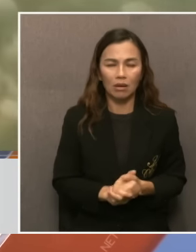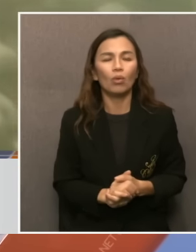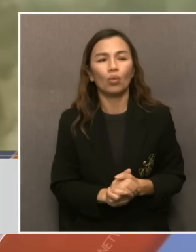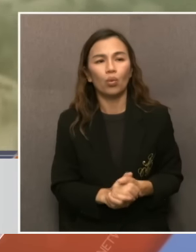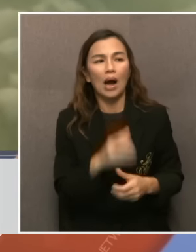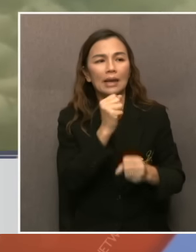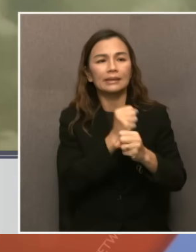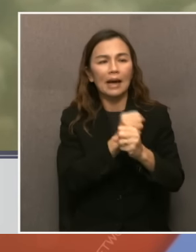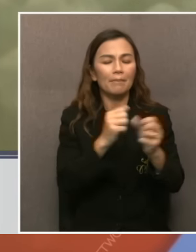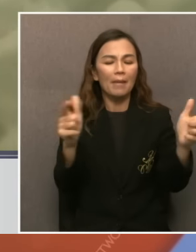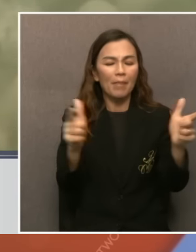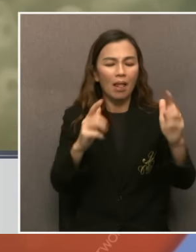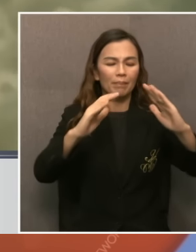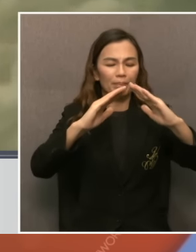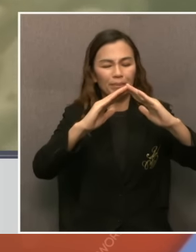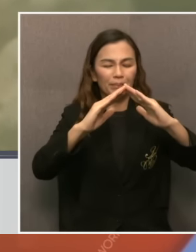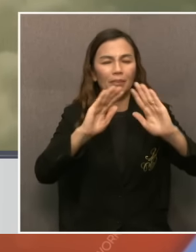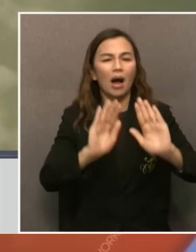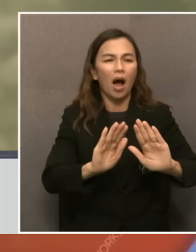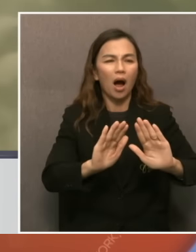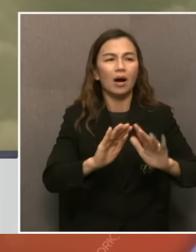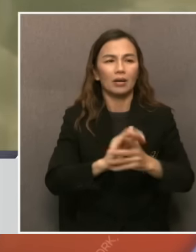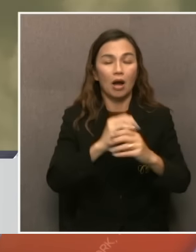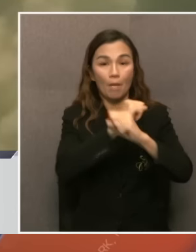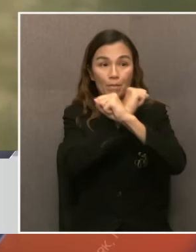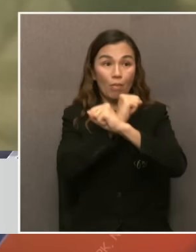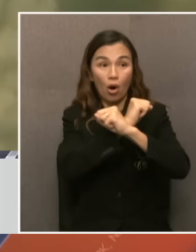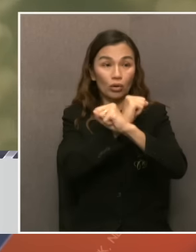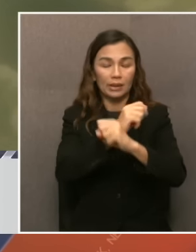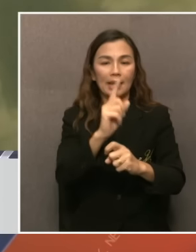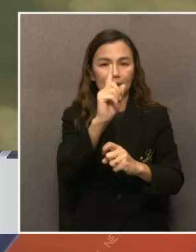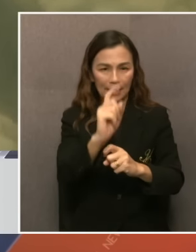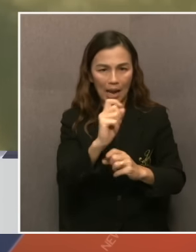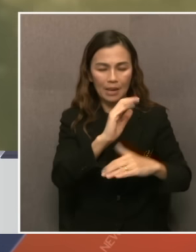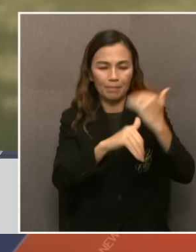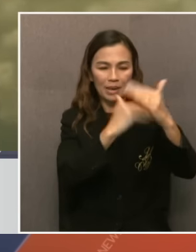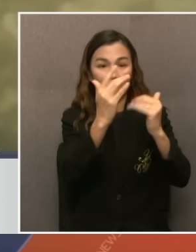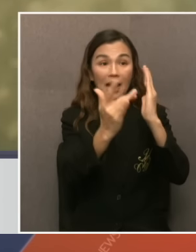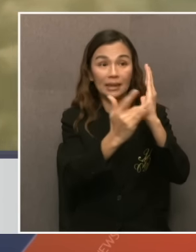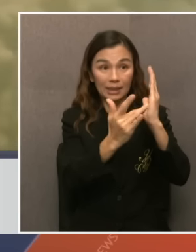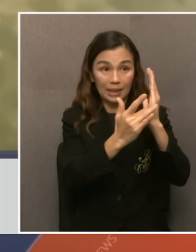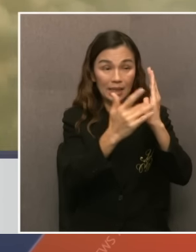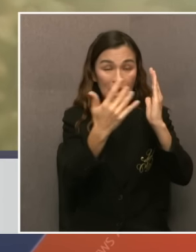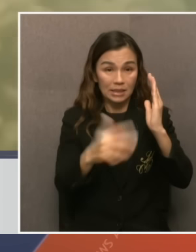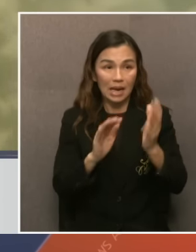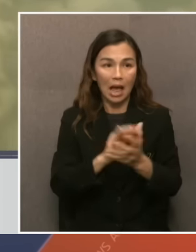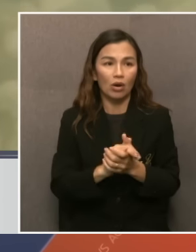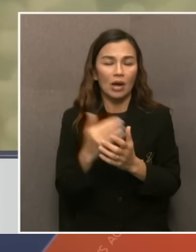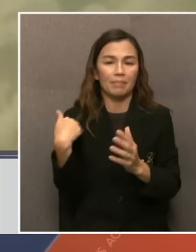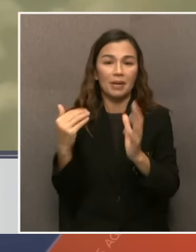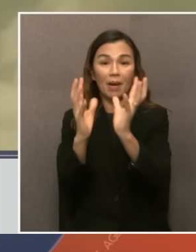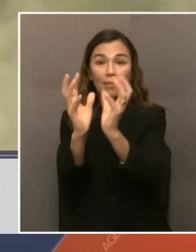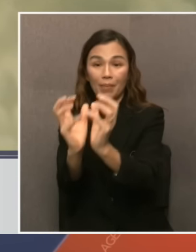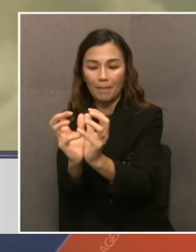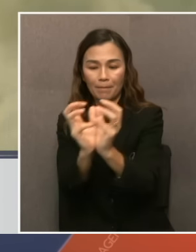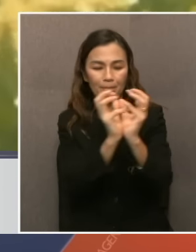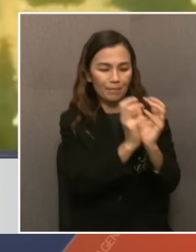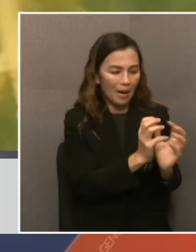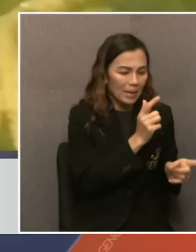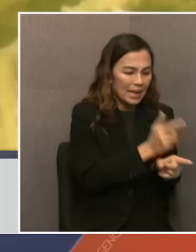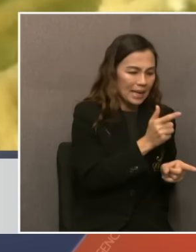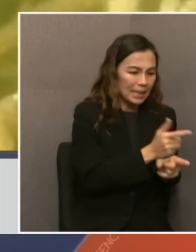ำได้เฉพาะแหล่งพ่อแม่พันธุ์เล็กๆเราก็พยายามจะพัฒนาเทคนิคตรงนั้นแล้วก็รวมถึงเรื่องของการเก็บปะการังมาเพาะเลี้ยง เพื่อให้ท